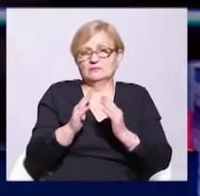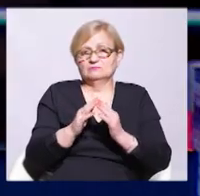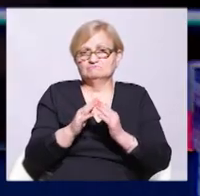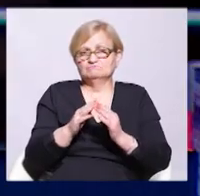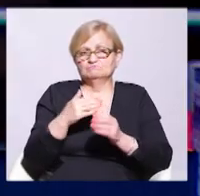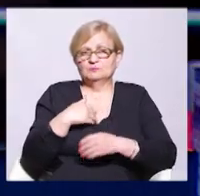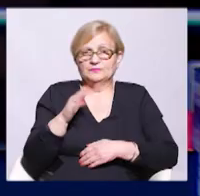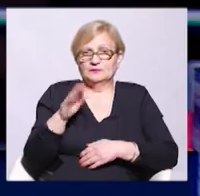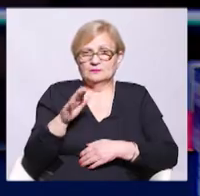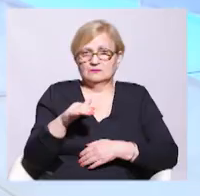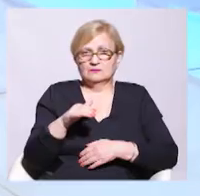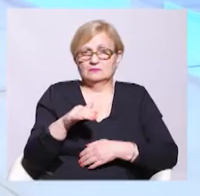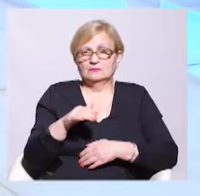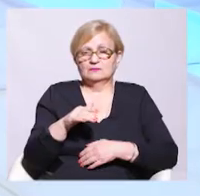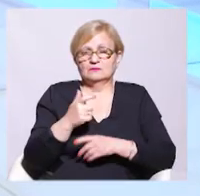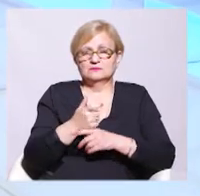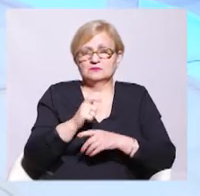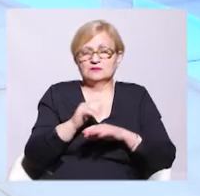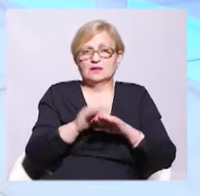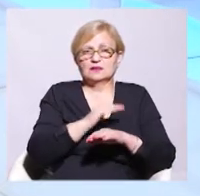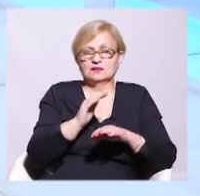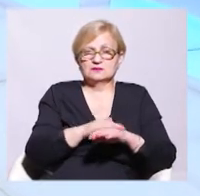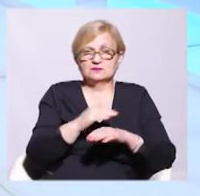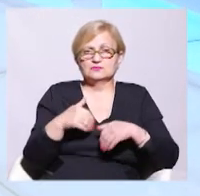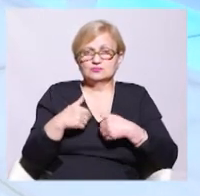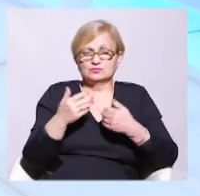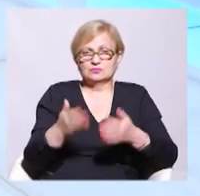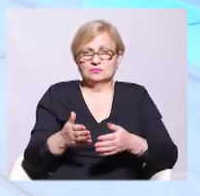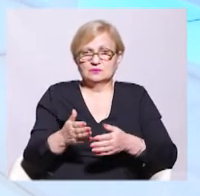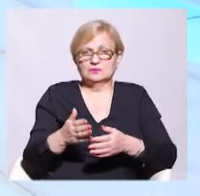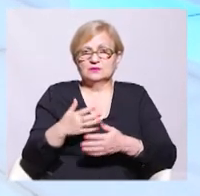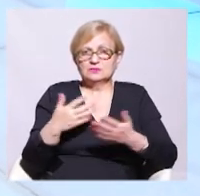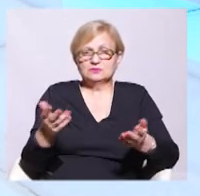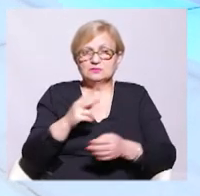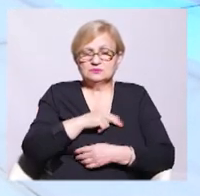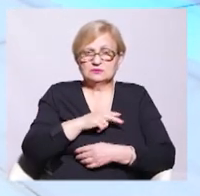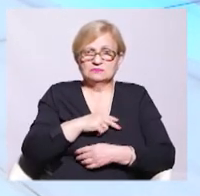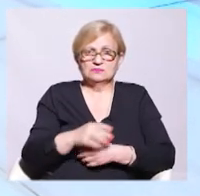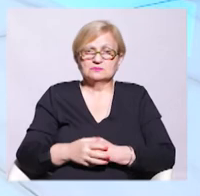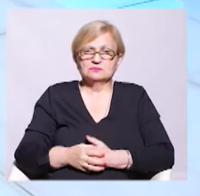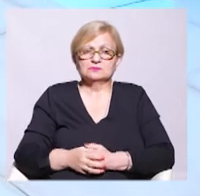მე კიდე გემშვიდობებით, ძალიან კეთილი სურვილებით და დიდი სიყვარული.